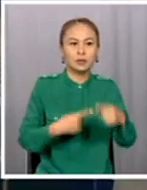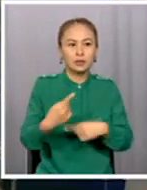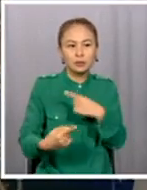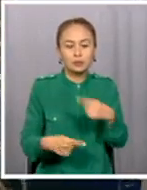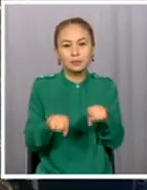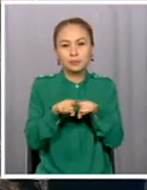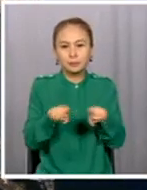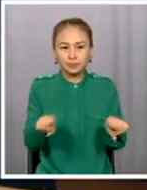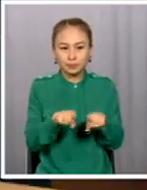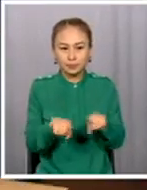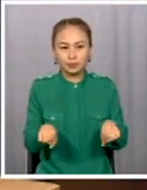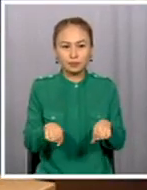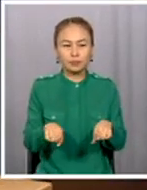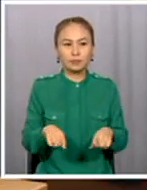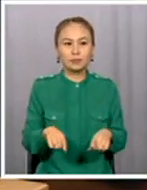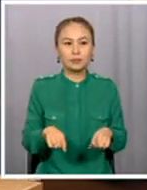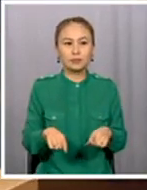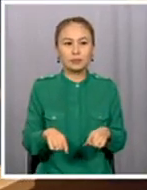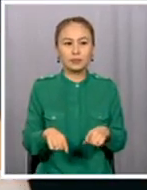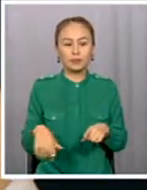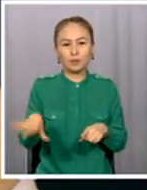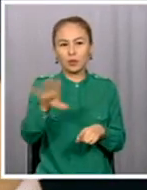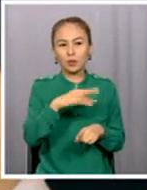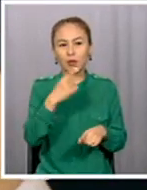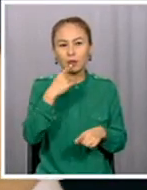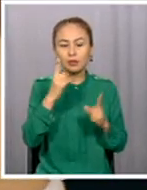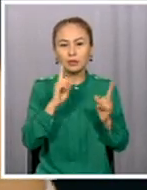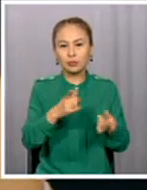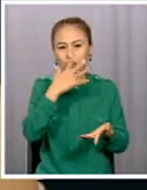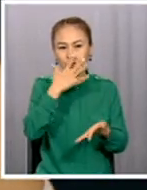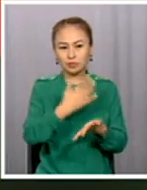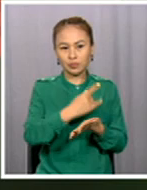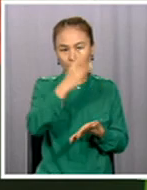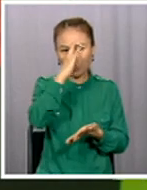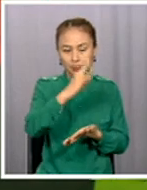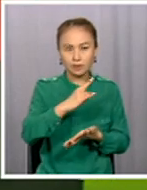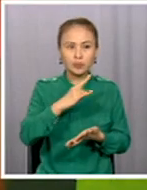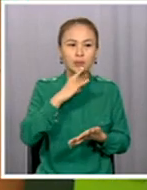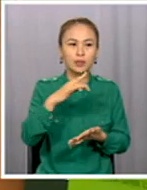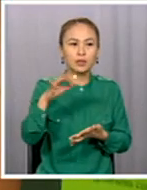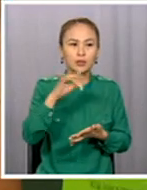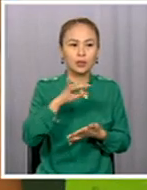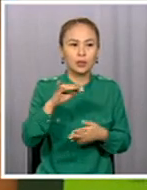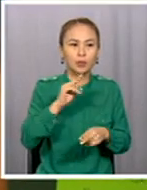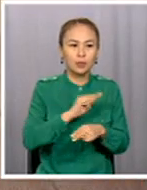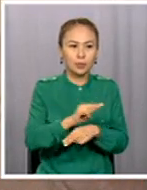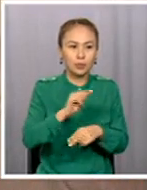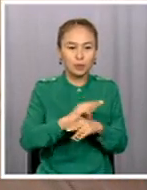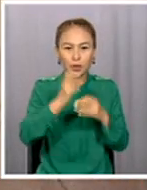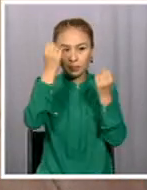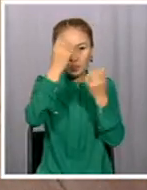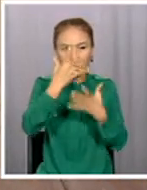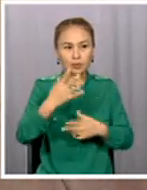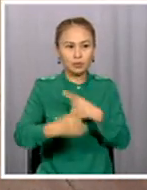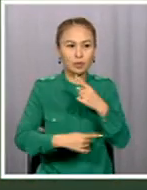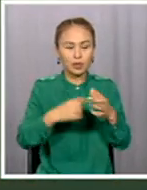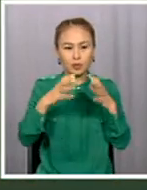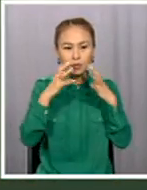насихаттау мен түлетуге, олардың ана тілі мен мемлекеттік тілді меңгеруіне, мәдени мұраны